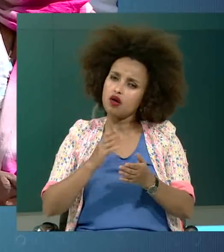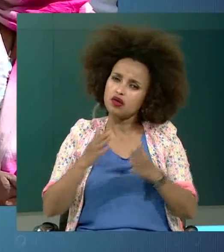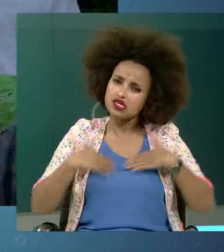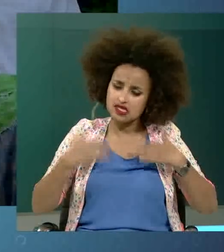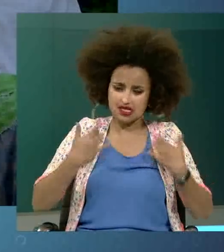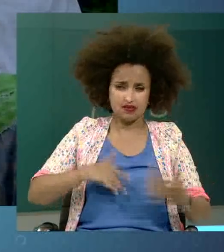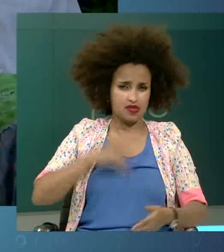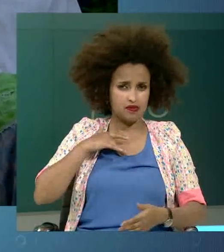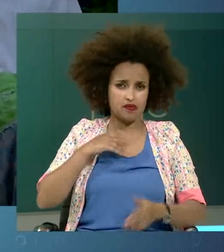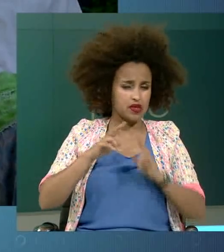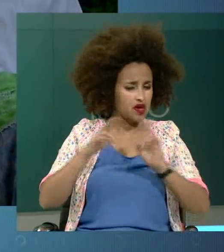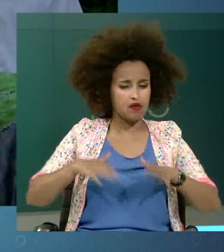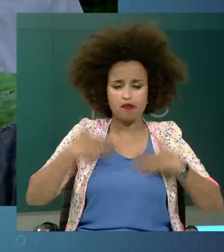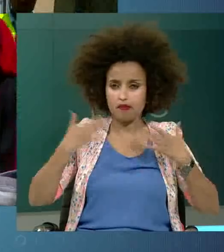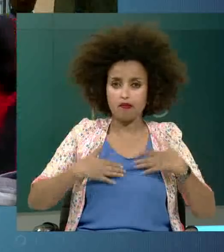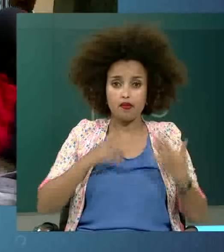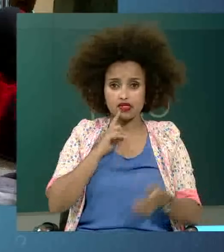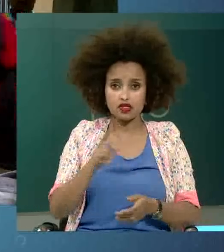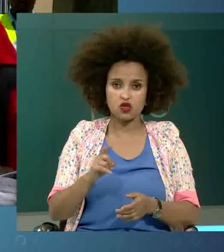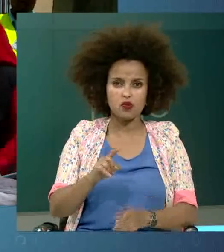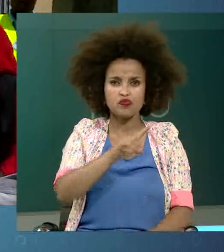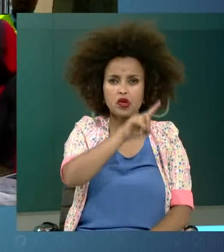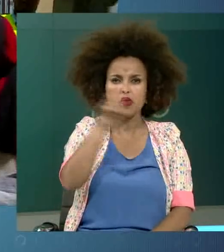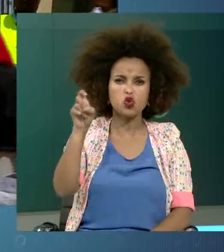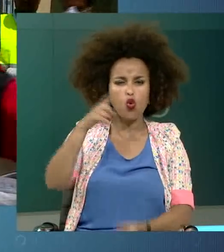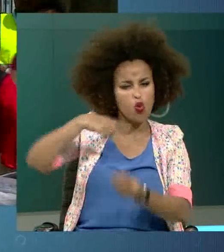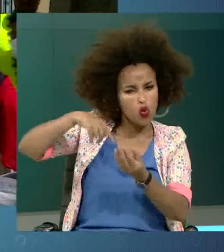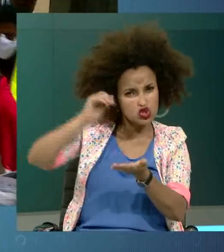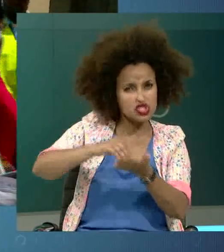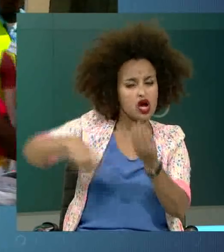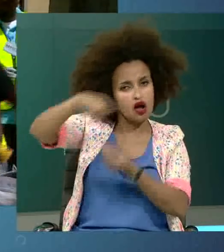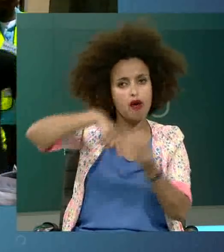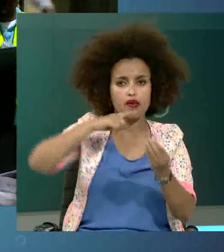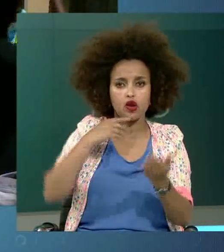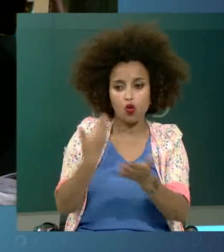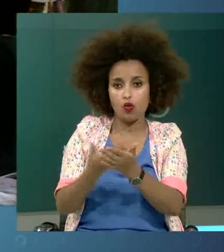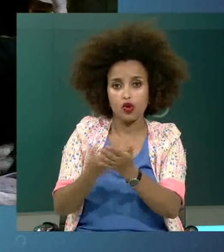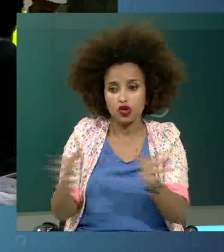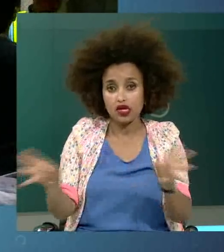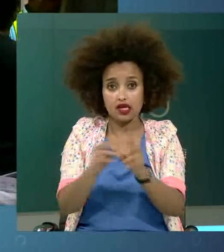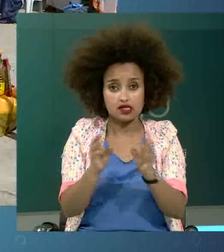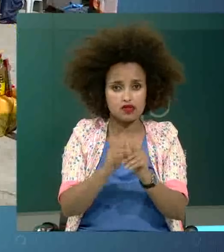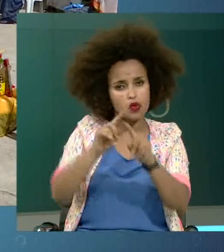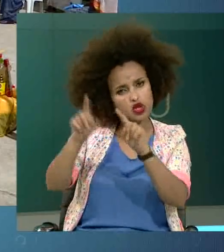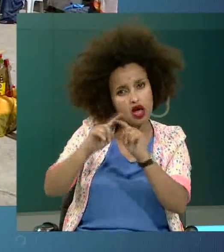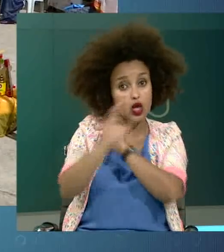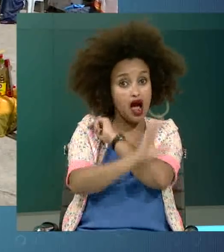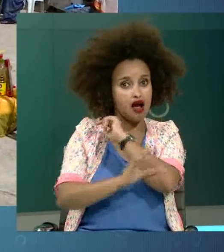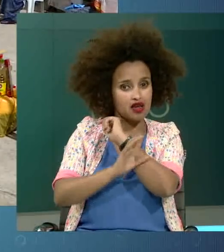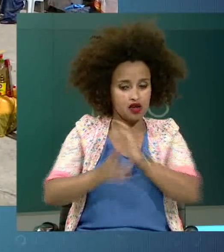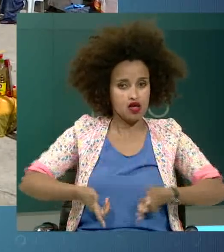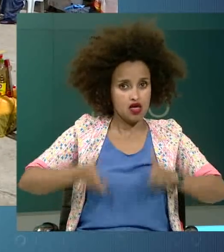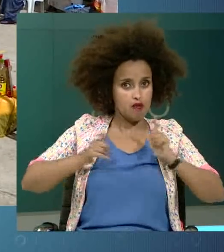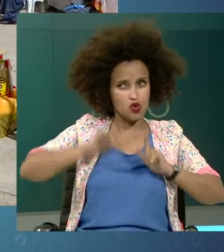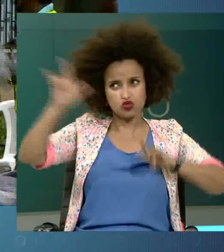የሚልና የሚያስደስት ነገር ነው ወደ 100 ምናምን ሺህ ብር ነው የተሰበሰበው ከየሰፈር ልጆች የተለያየ ሀገር የሚኖሩ የሰፈር ልጆች ናቸው